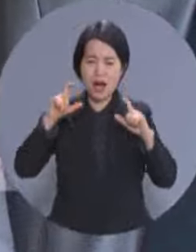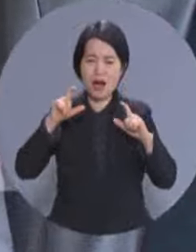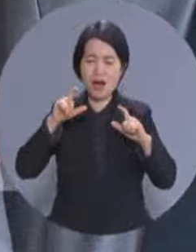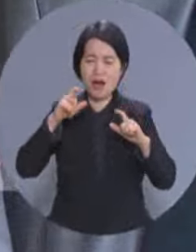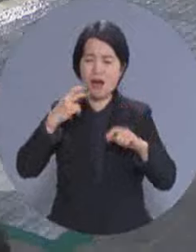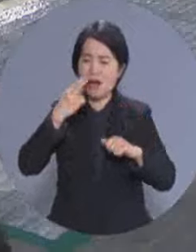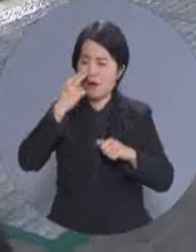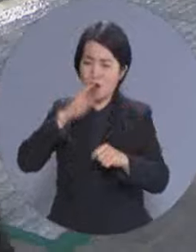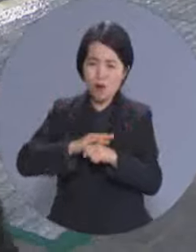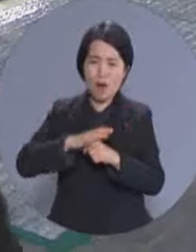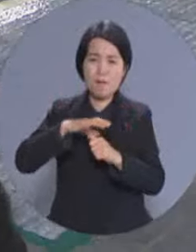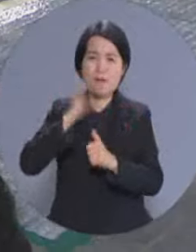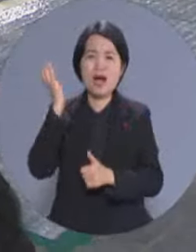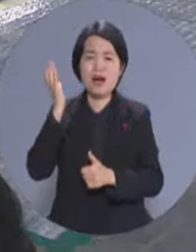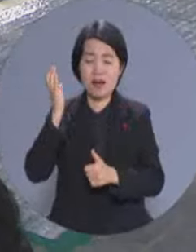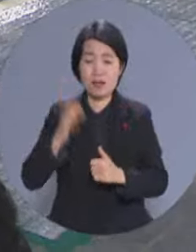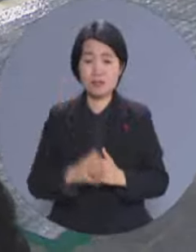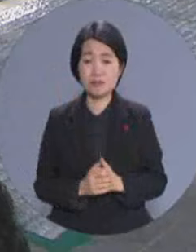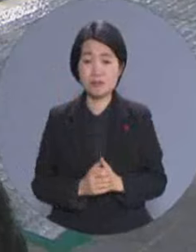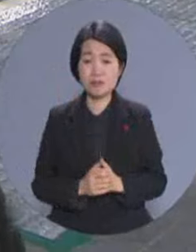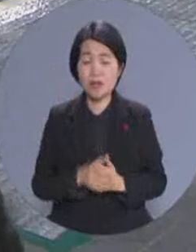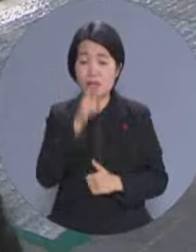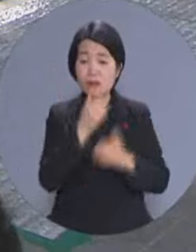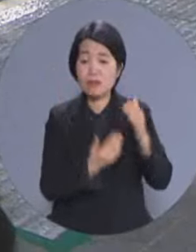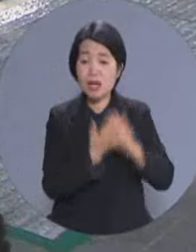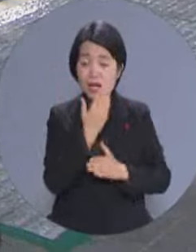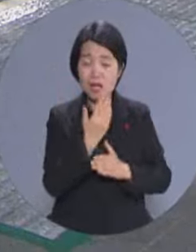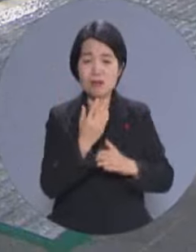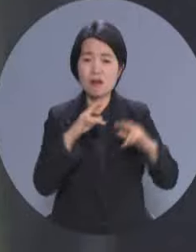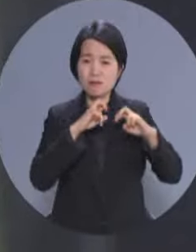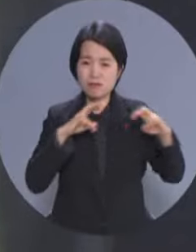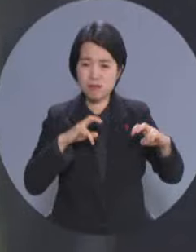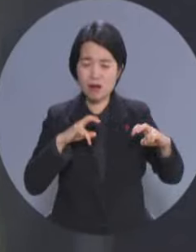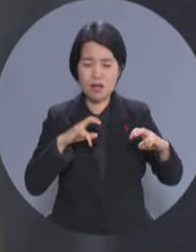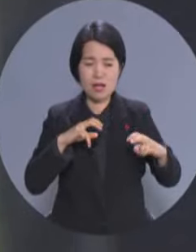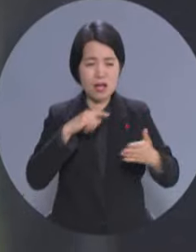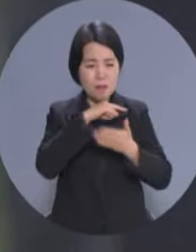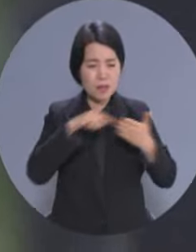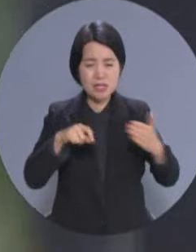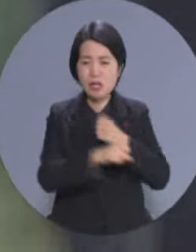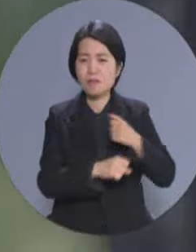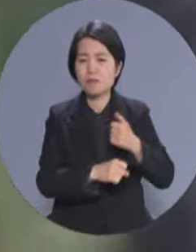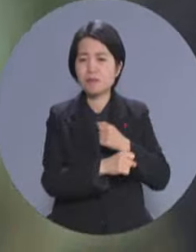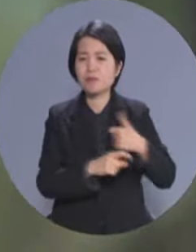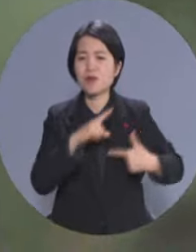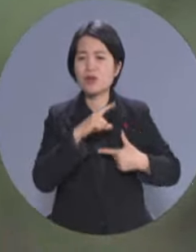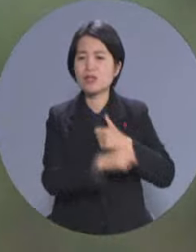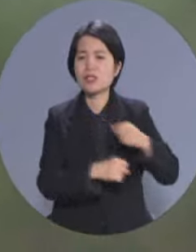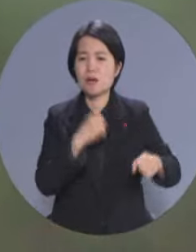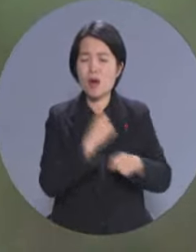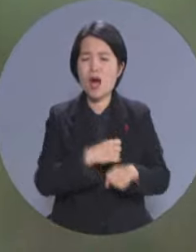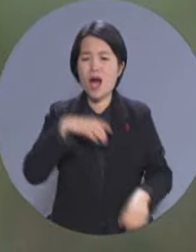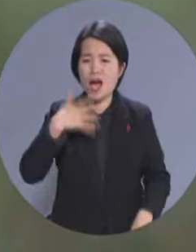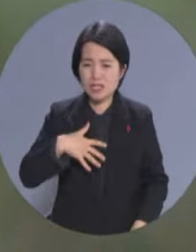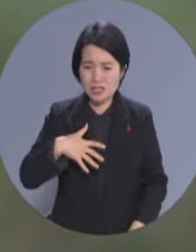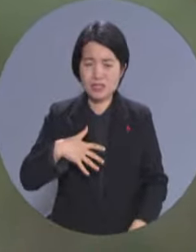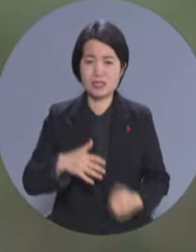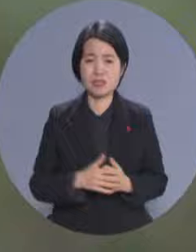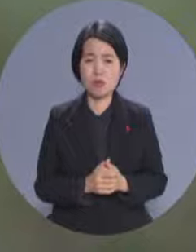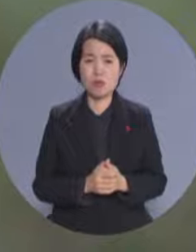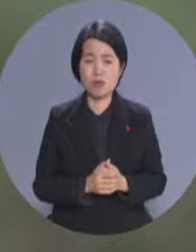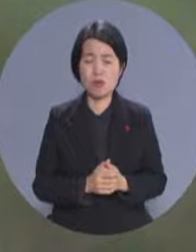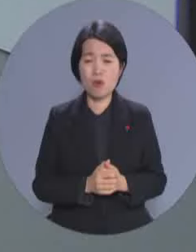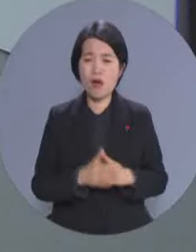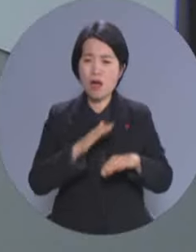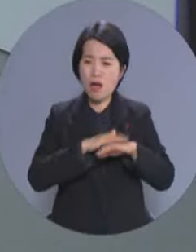했습니다. 하지만 여전히 여순 사건 진상규명과 명예회복을 위한 갈 길은 멀고 나아가는 여정 역시